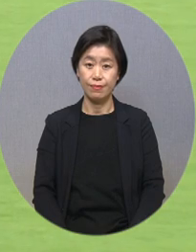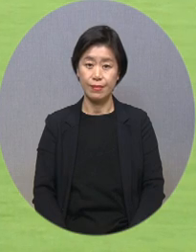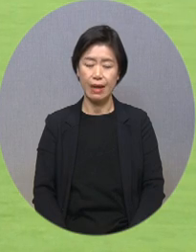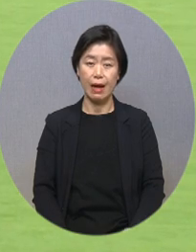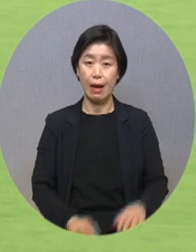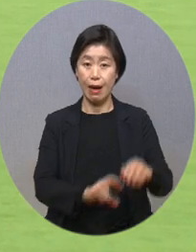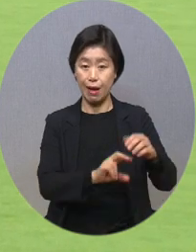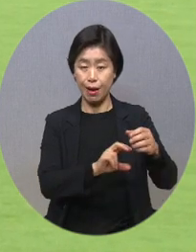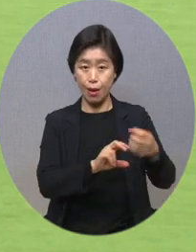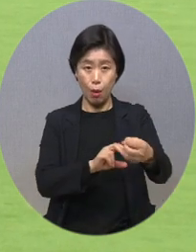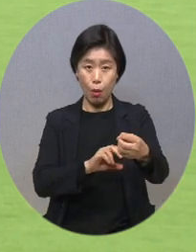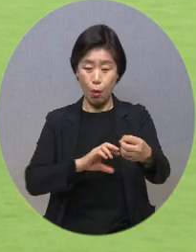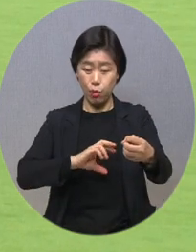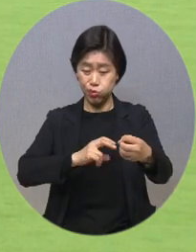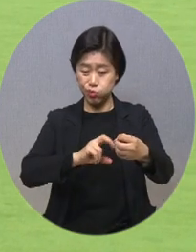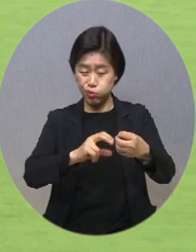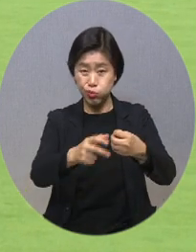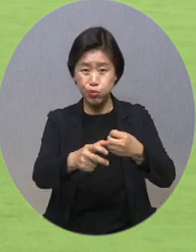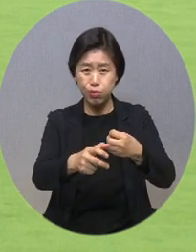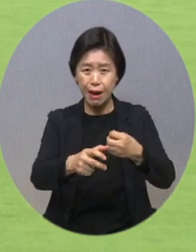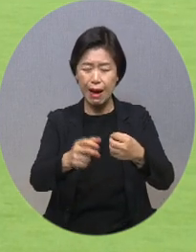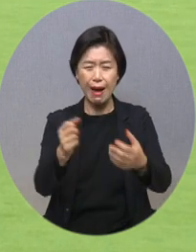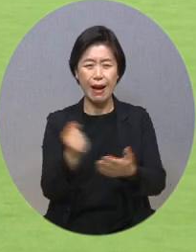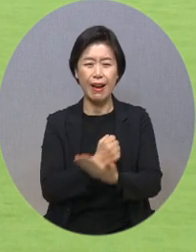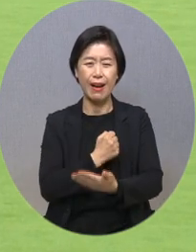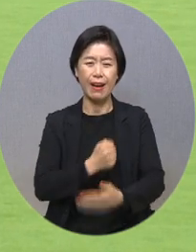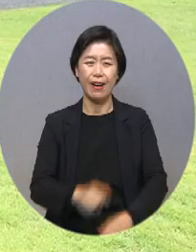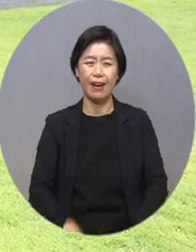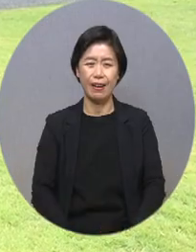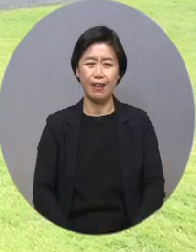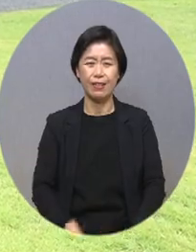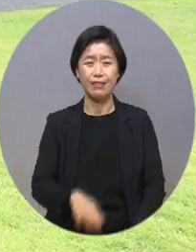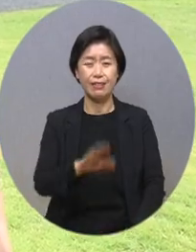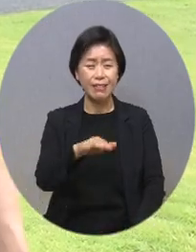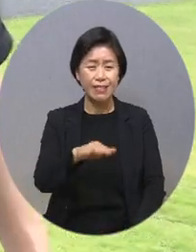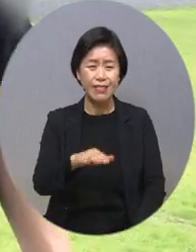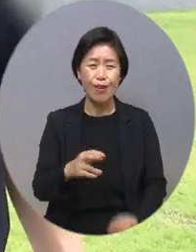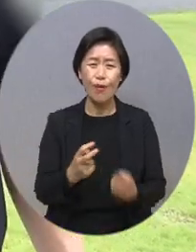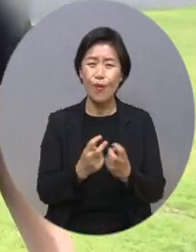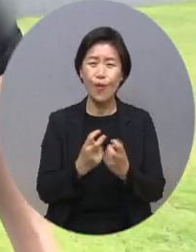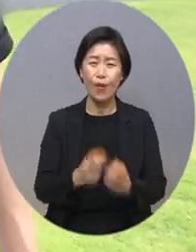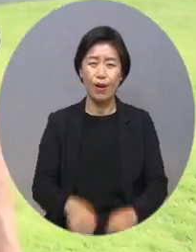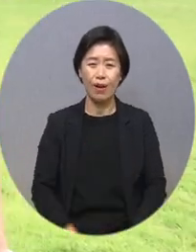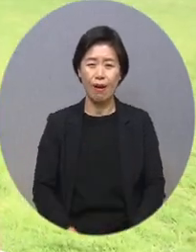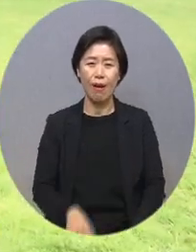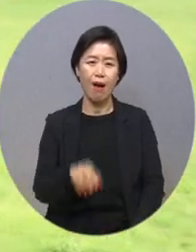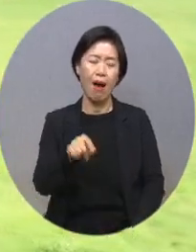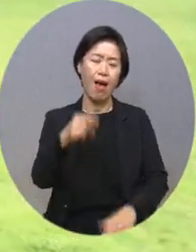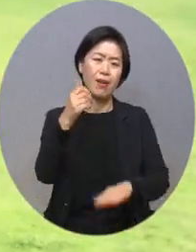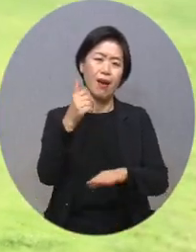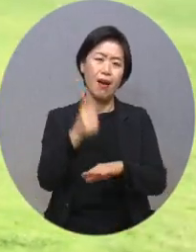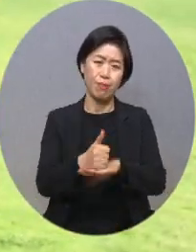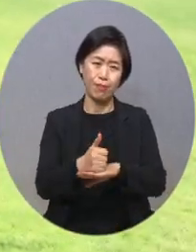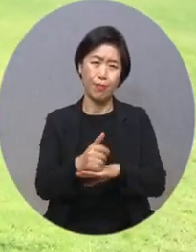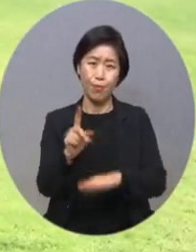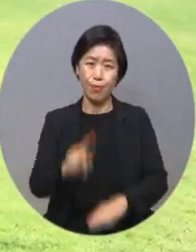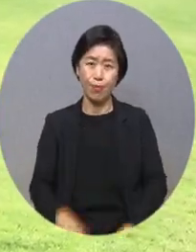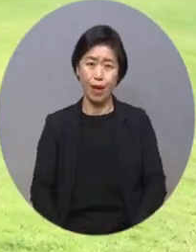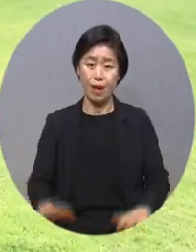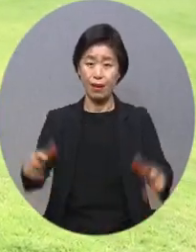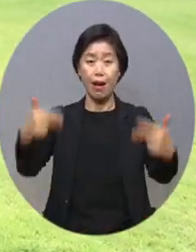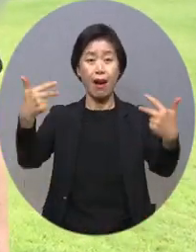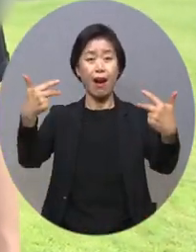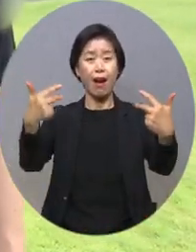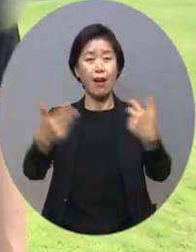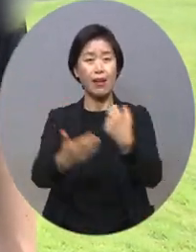와! 와! 오빠, 가자. 이게 저렇게 되는 거니까 이게 카메라가 많고 이러니까 원래